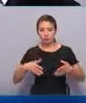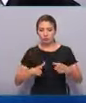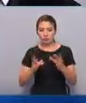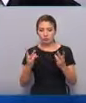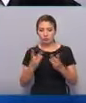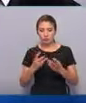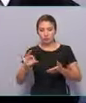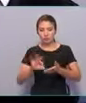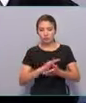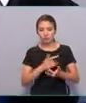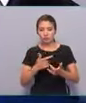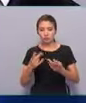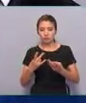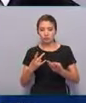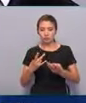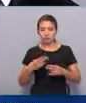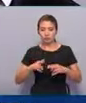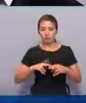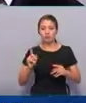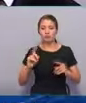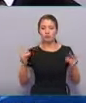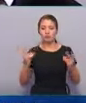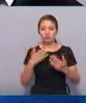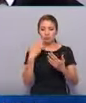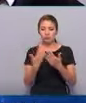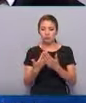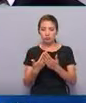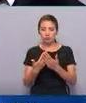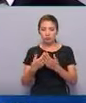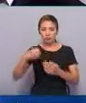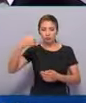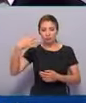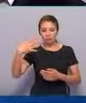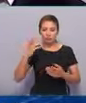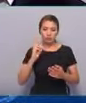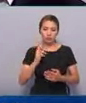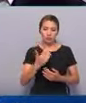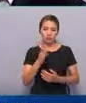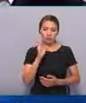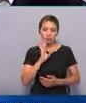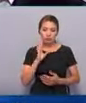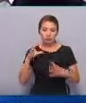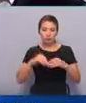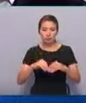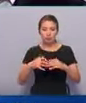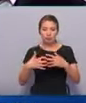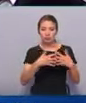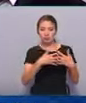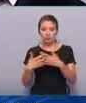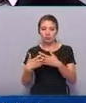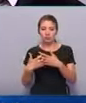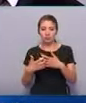жол. Мына қазір мына не керек десе, мына былай ғой. Сіз свет дейсіз, мына жақ су дейді, мына жақ сонымен дау басталады да